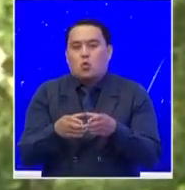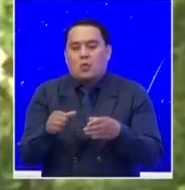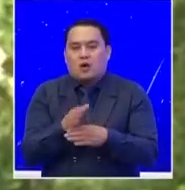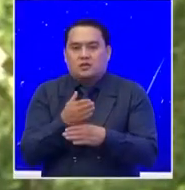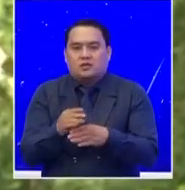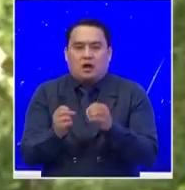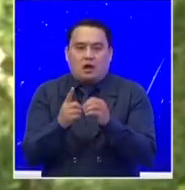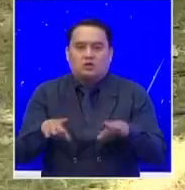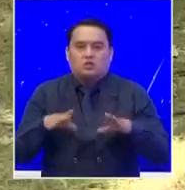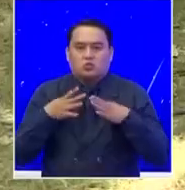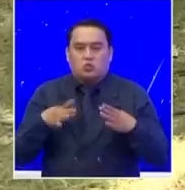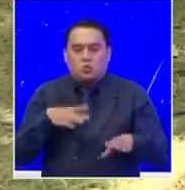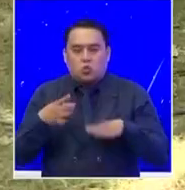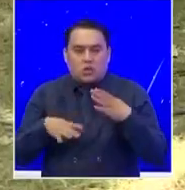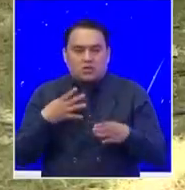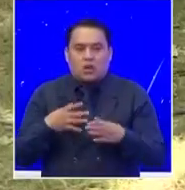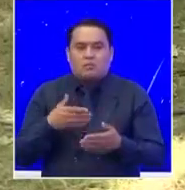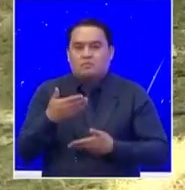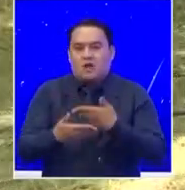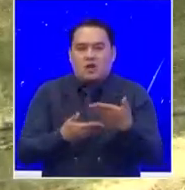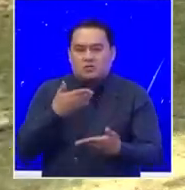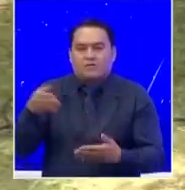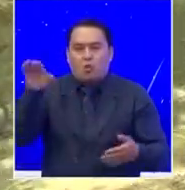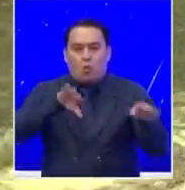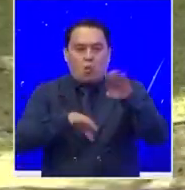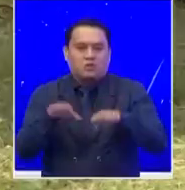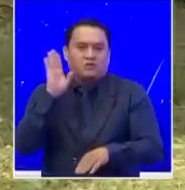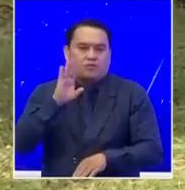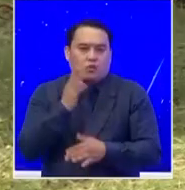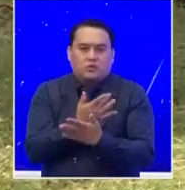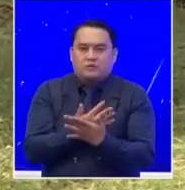видов спортивного туризма. К примеру, пешеходный, горный, водный и так далее.